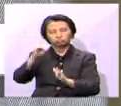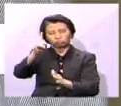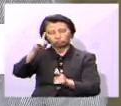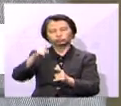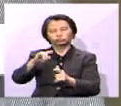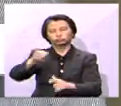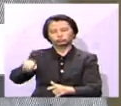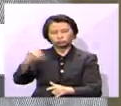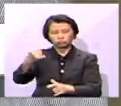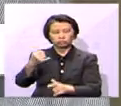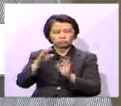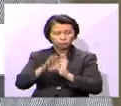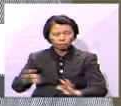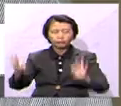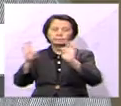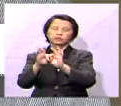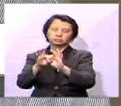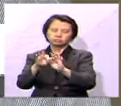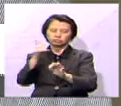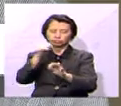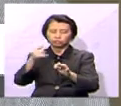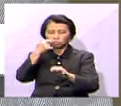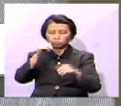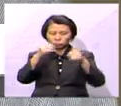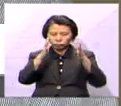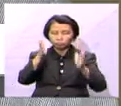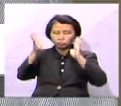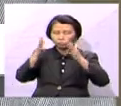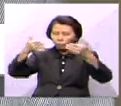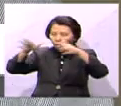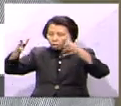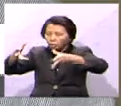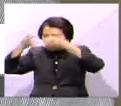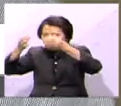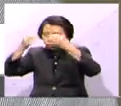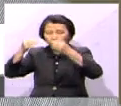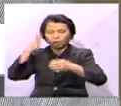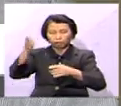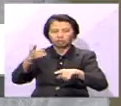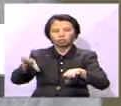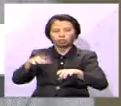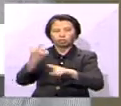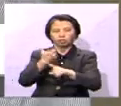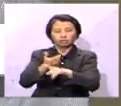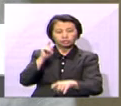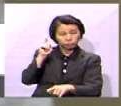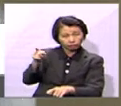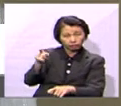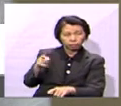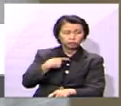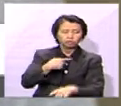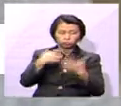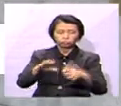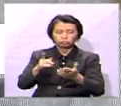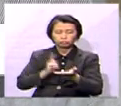juta it memang penting sebab itu adalah apa pendedahan yang terbaik dan juga kita akan buat latihan di sana di bawah kita dah bincang